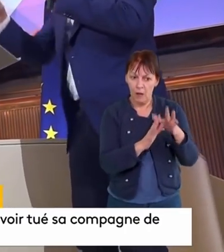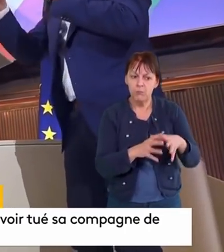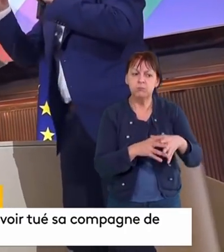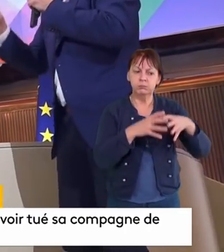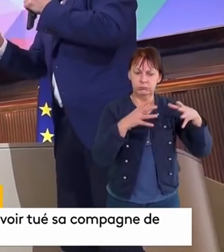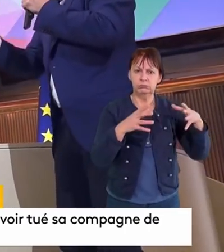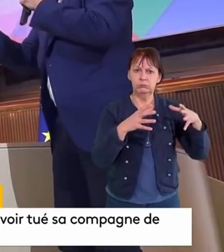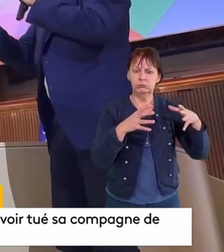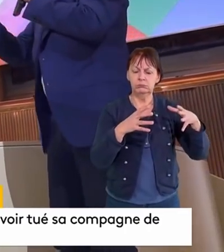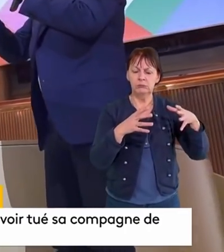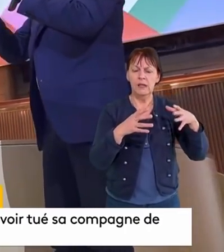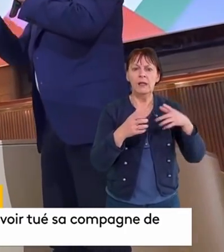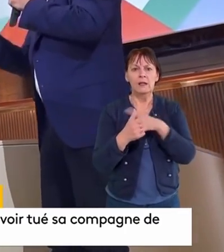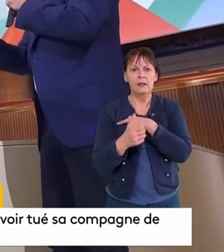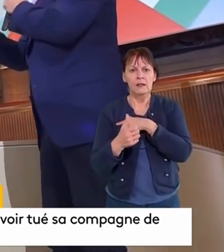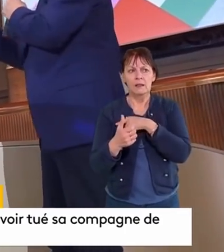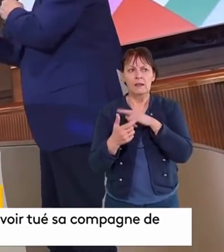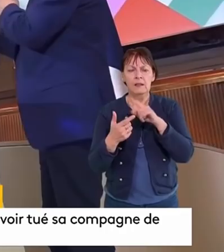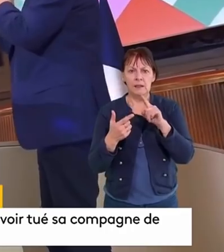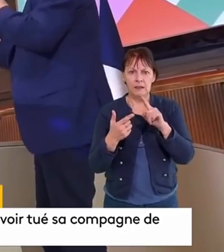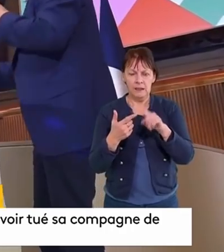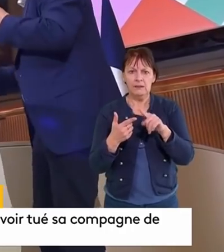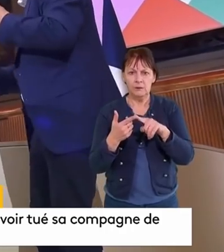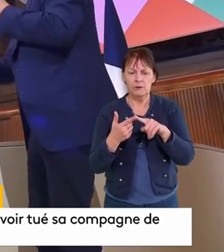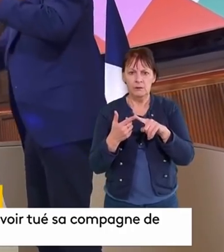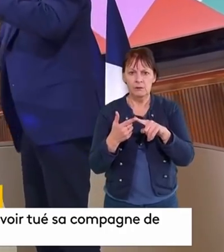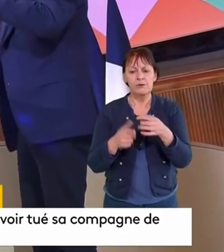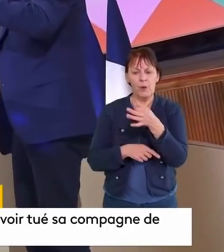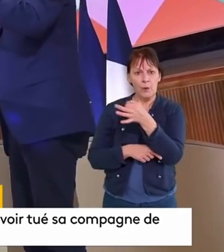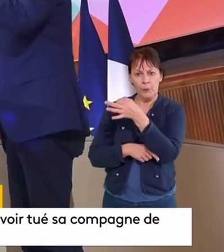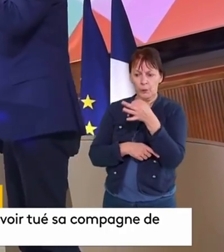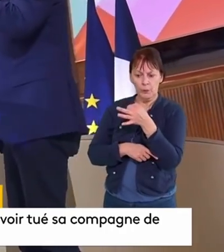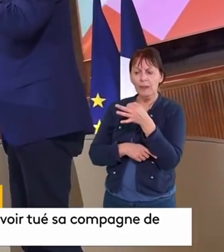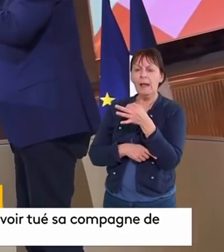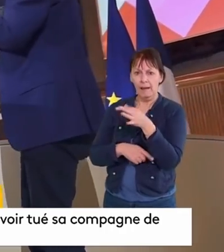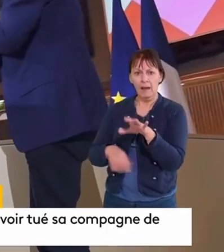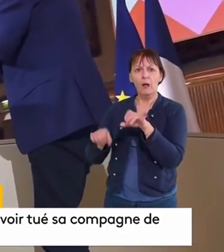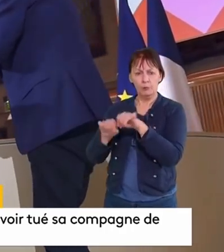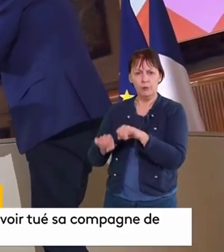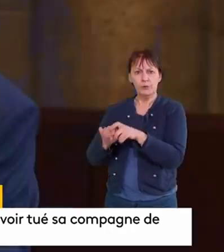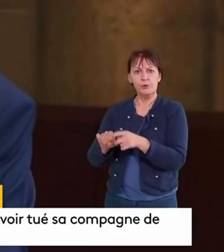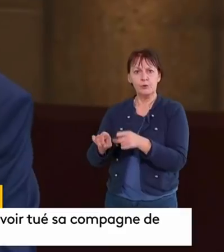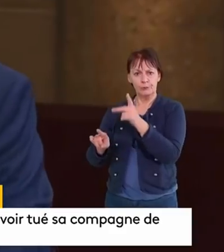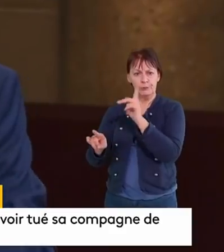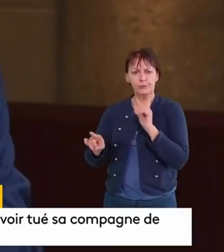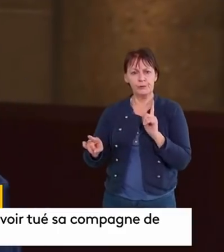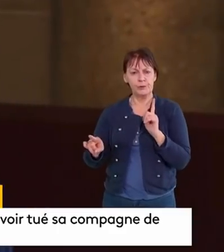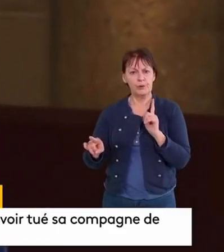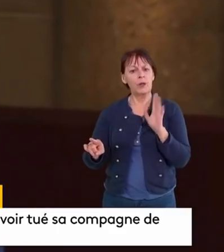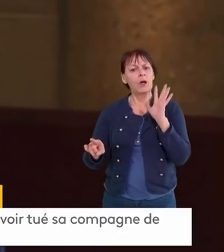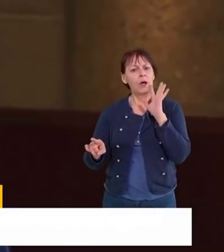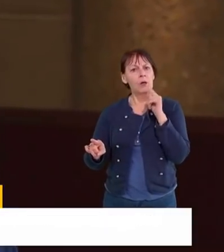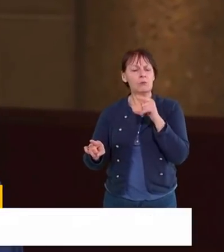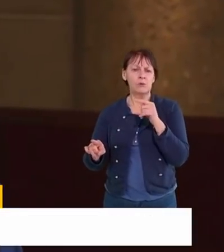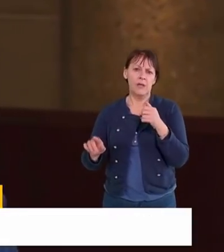il faudra augmenter la production d'énergie nucléaire. Je milite donc pour la construction de 6 à 8 EPR tout de suite